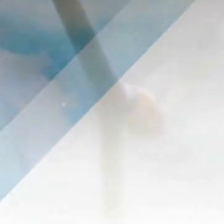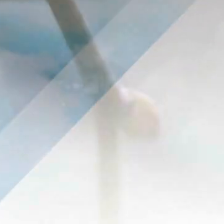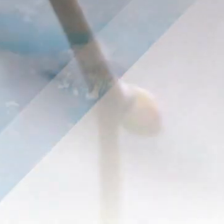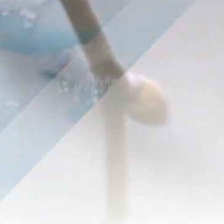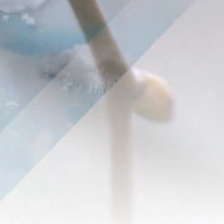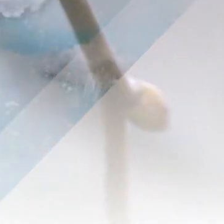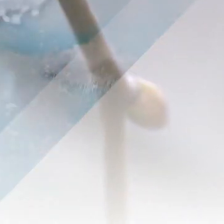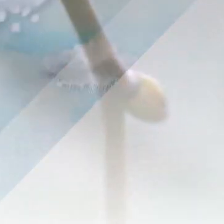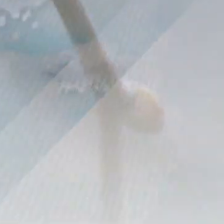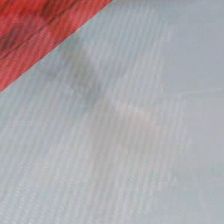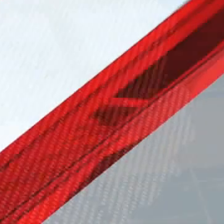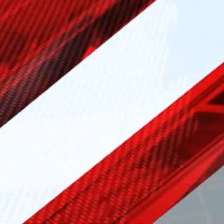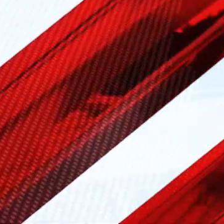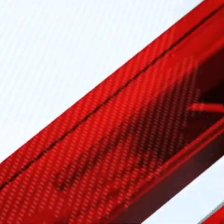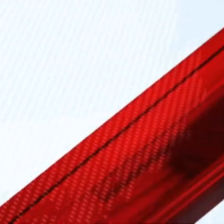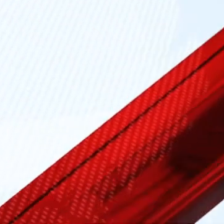17:02.